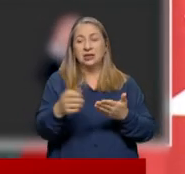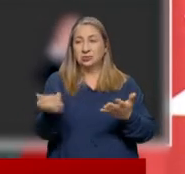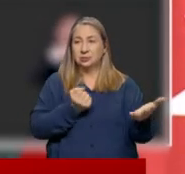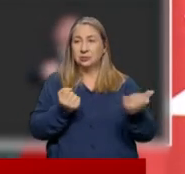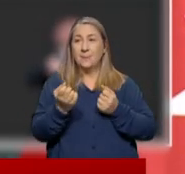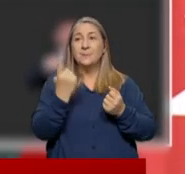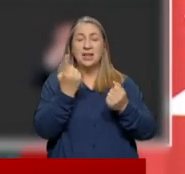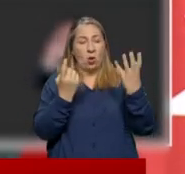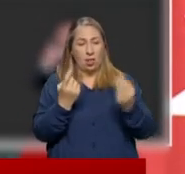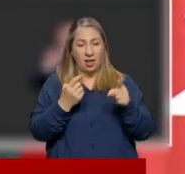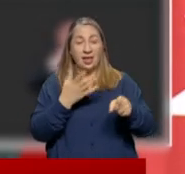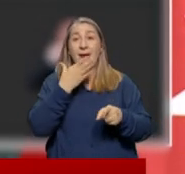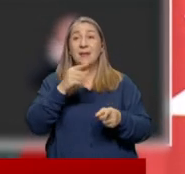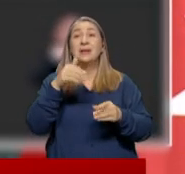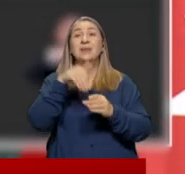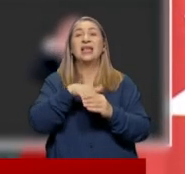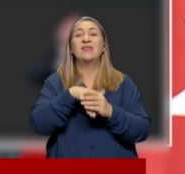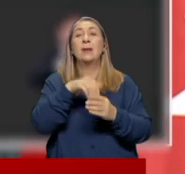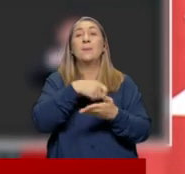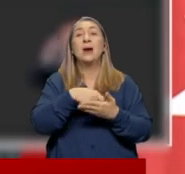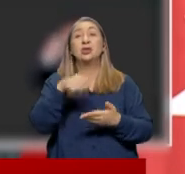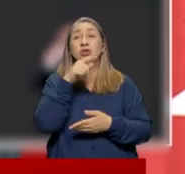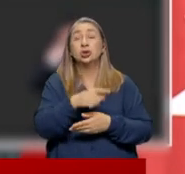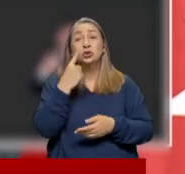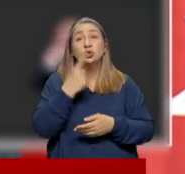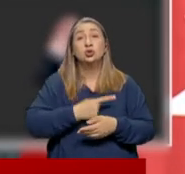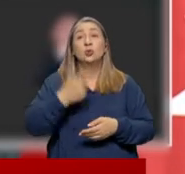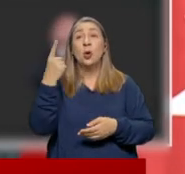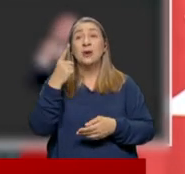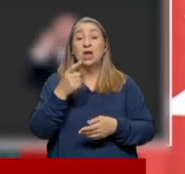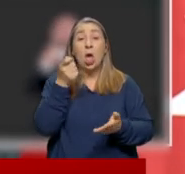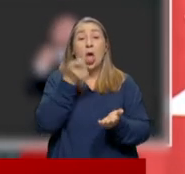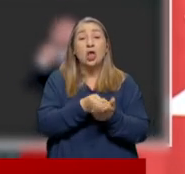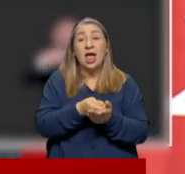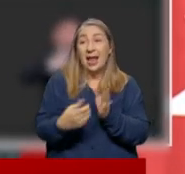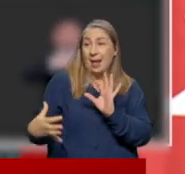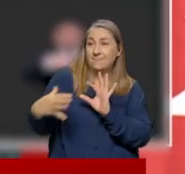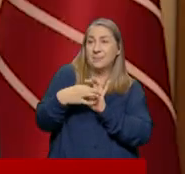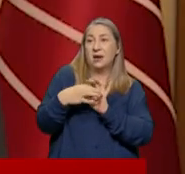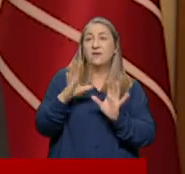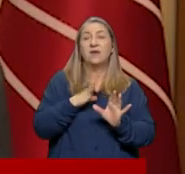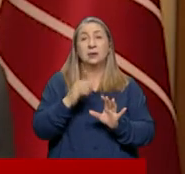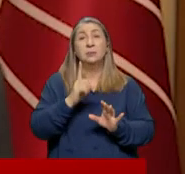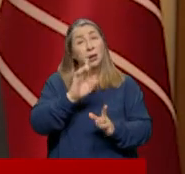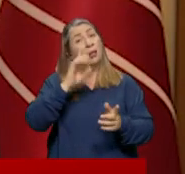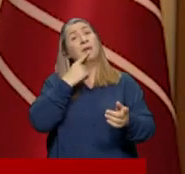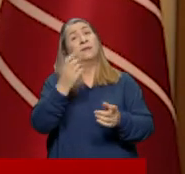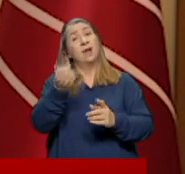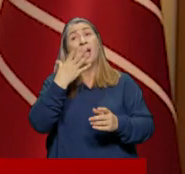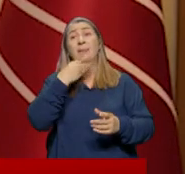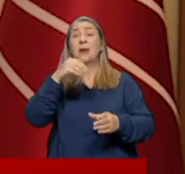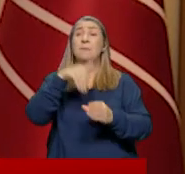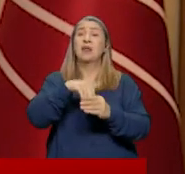maaş Tan biri olan emekli Milletvekili maaşı Cumhurbaşkanı ödeneği ne endeksidir bir de dönmüş